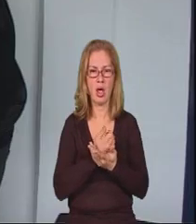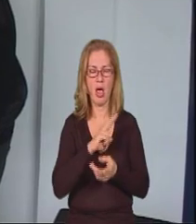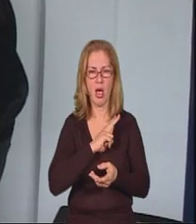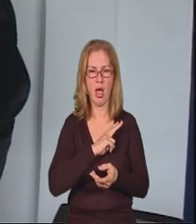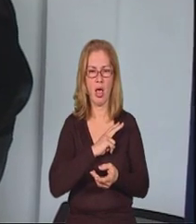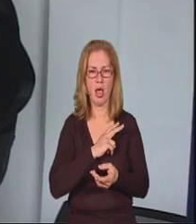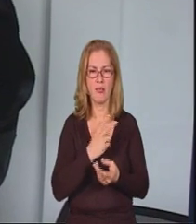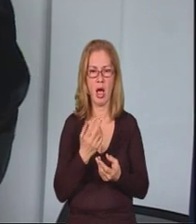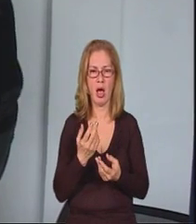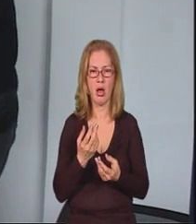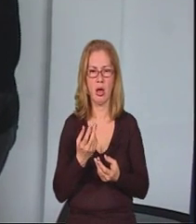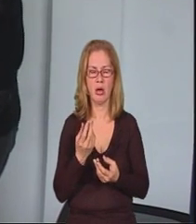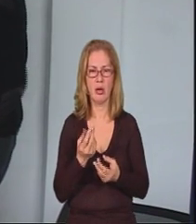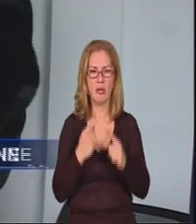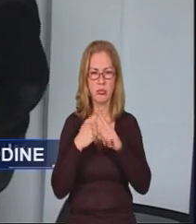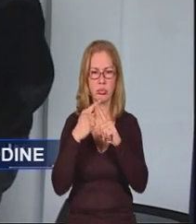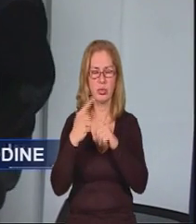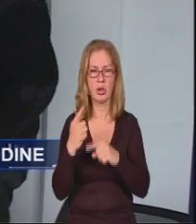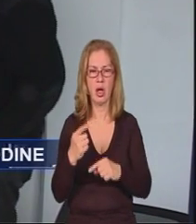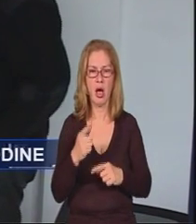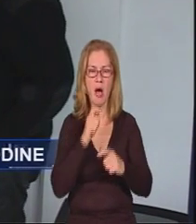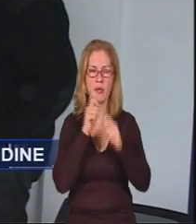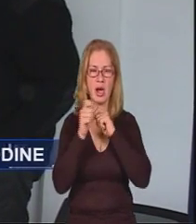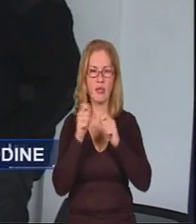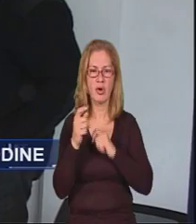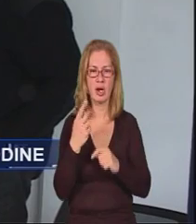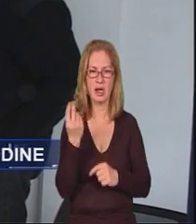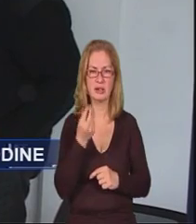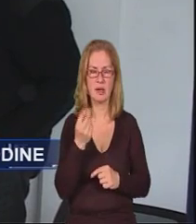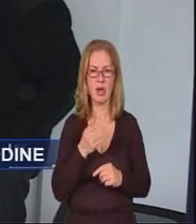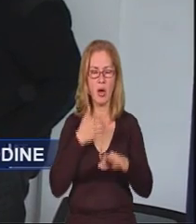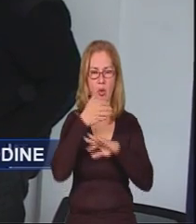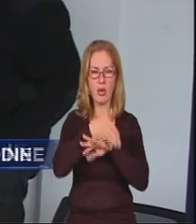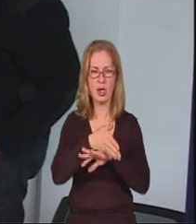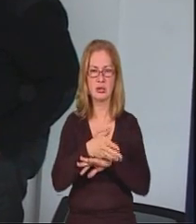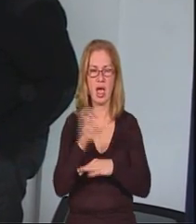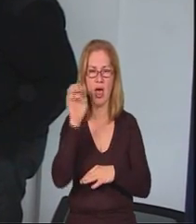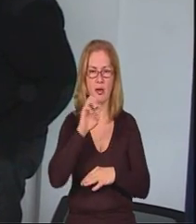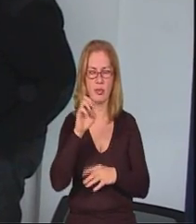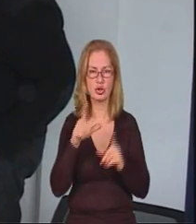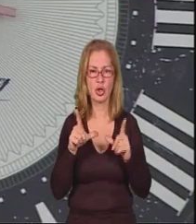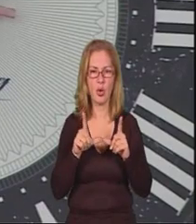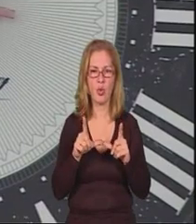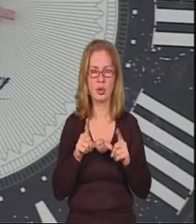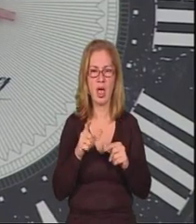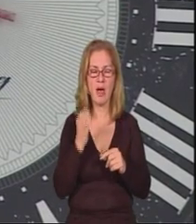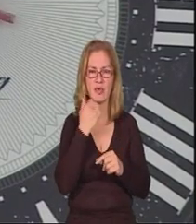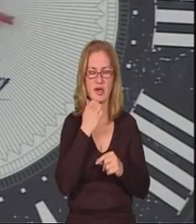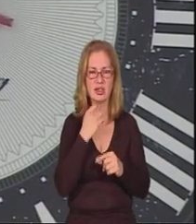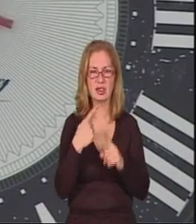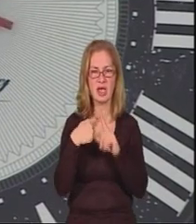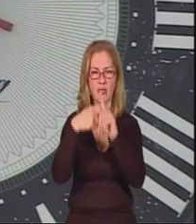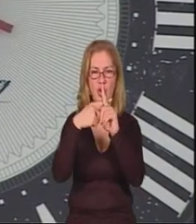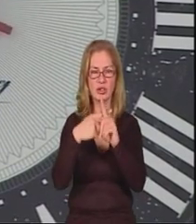profitom. A Milovančev kaže da je odluka o prodaji doneta u okviru pregovora Srbije o pristupanju Evropskoj uniji. On smatra da je